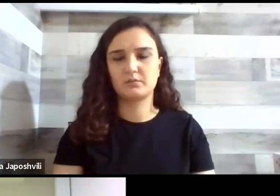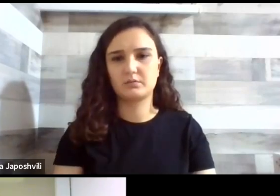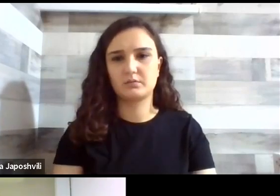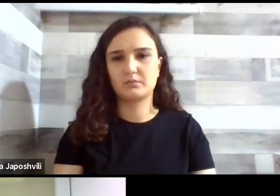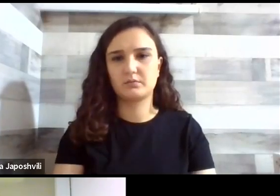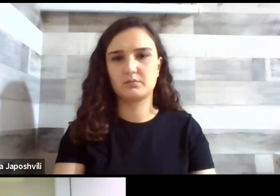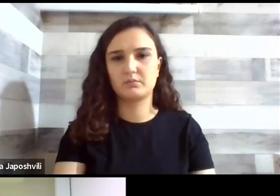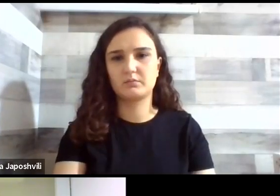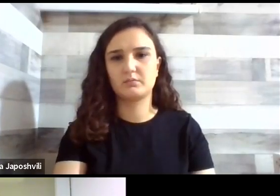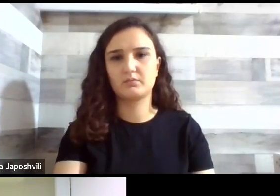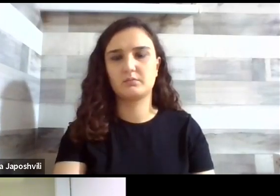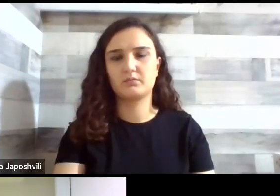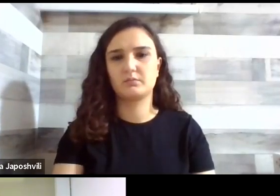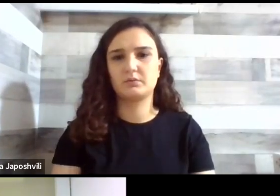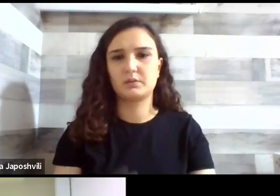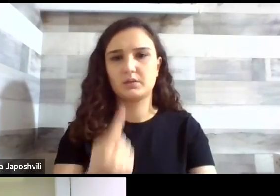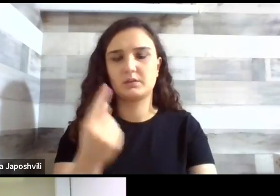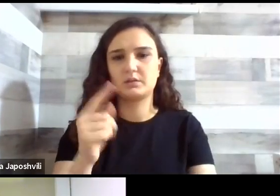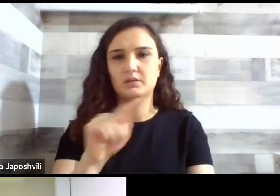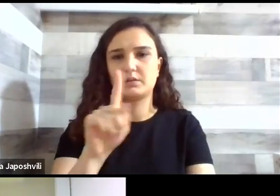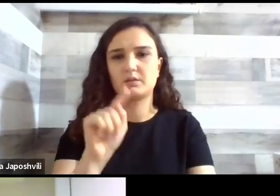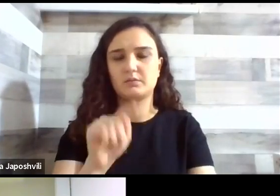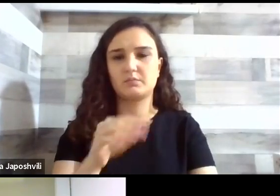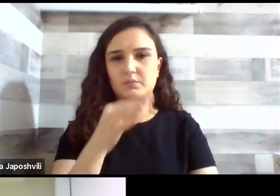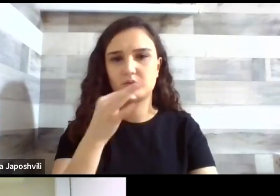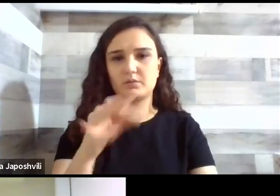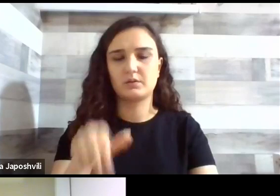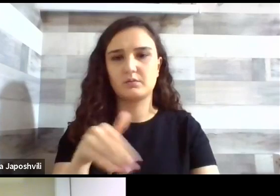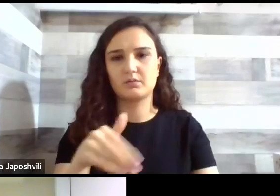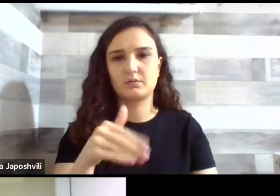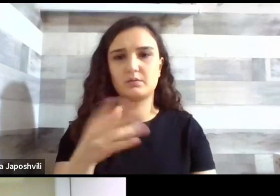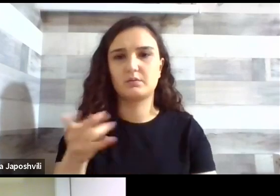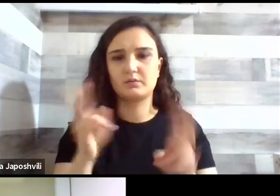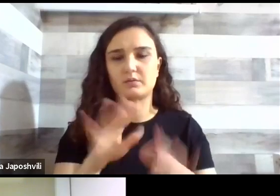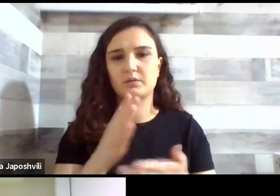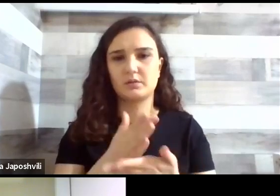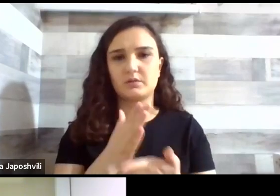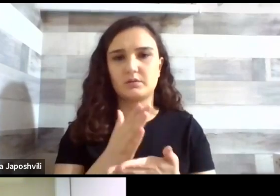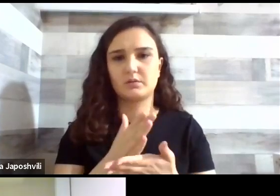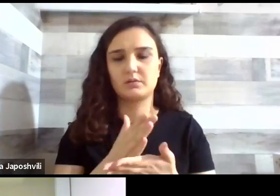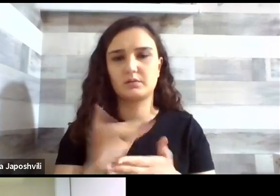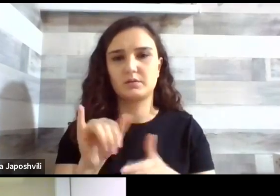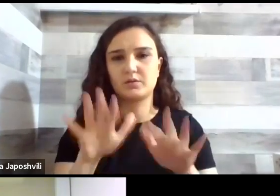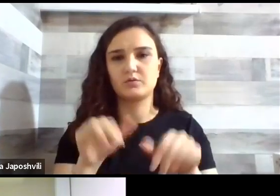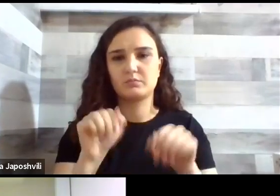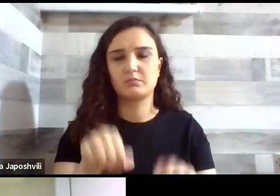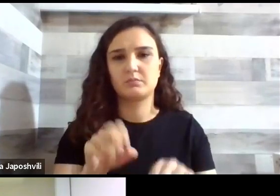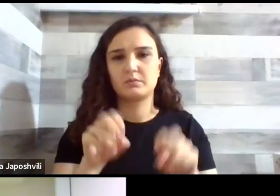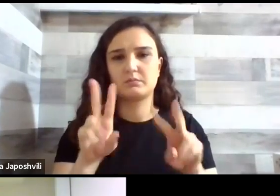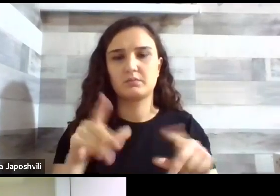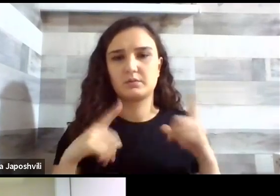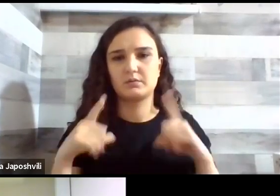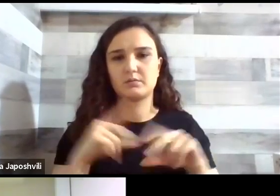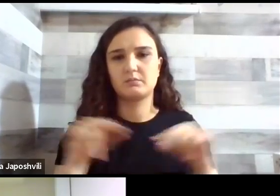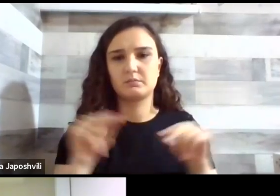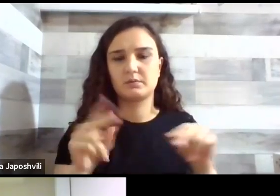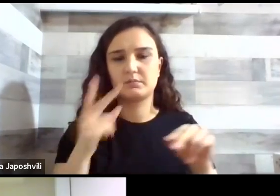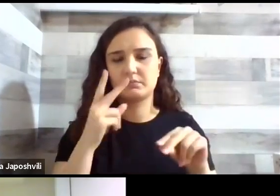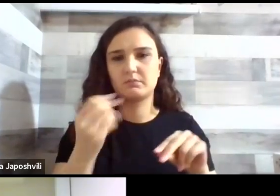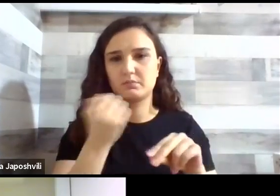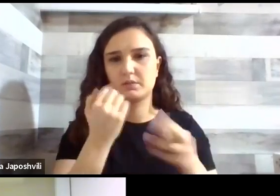გადაგიხდი. ერთადერთი კითხვა, რომელიც პასუხგაუცემელი დაგვრჩა, არის სად შეიძლება სპეცმასწავლებელმა ნახოს